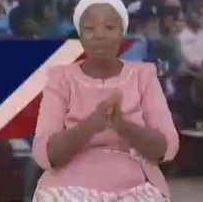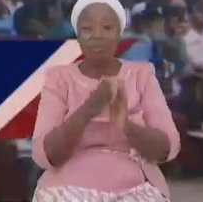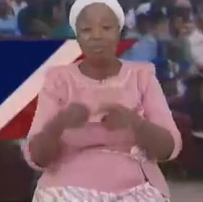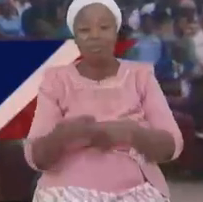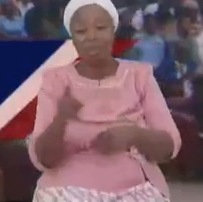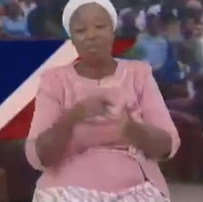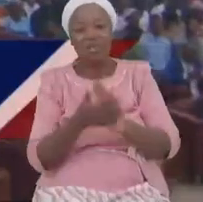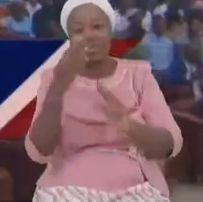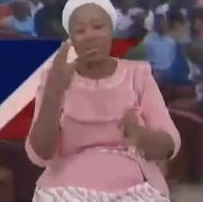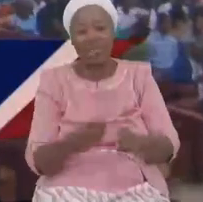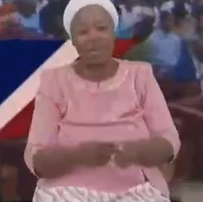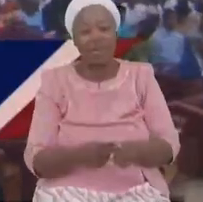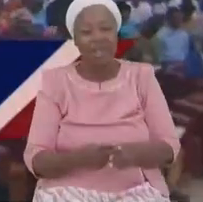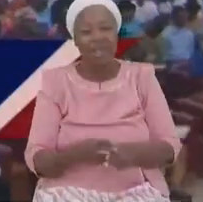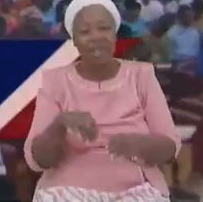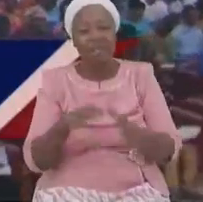Romains 6,